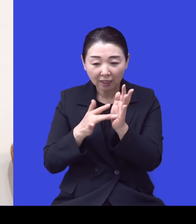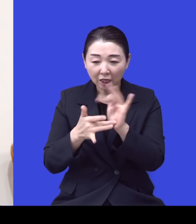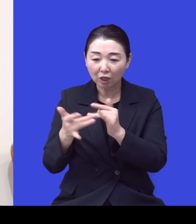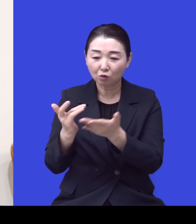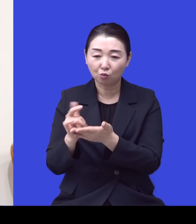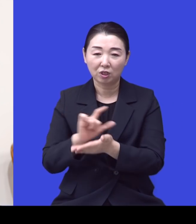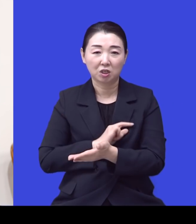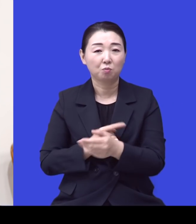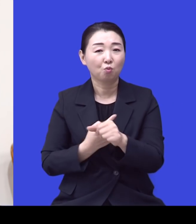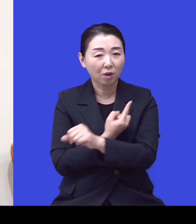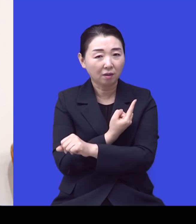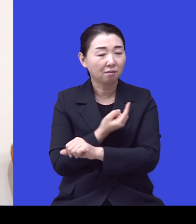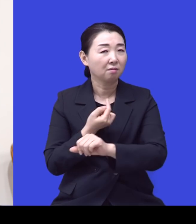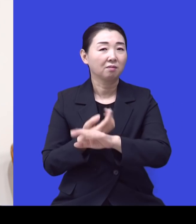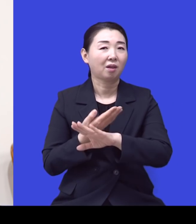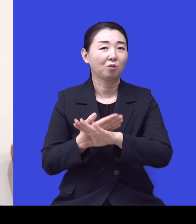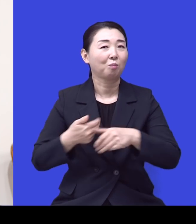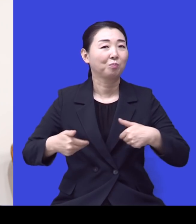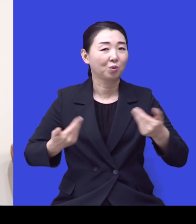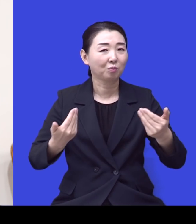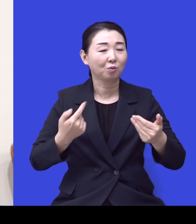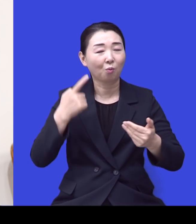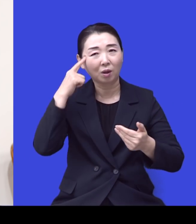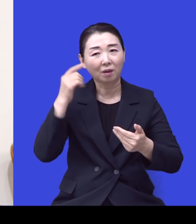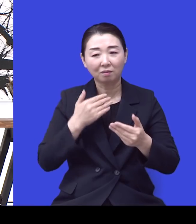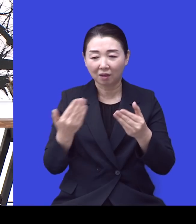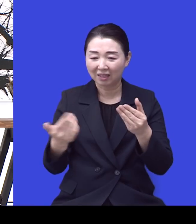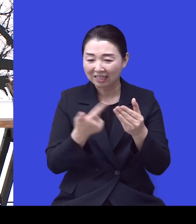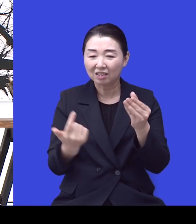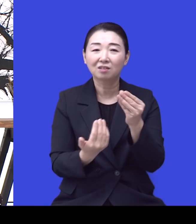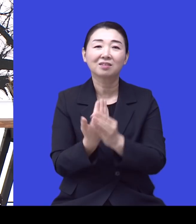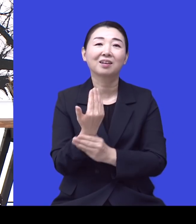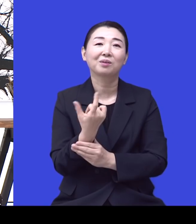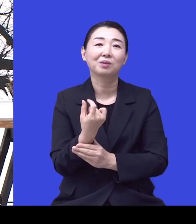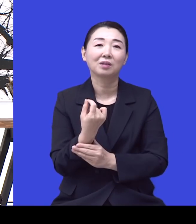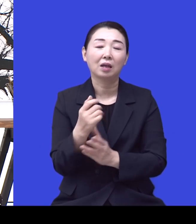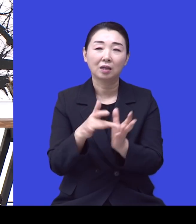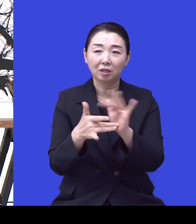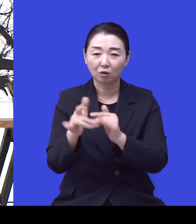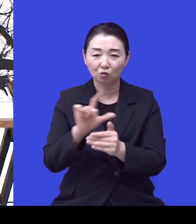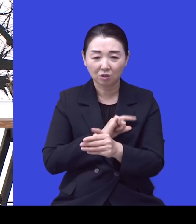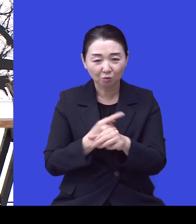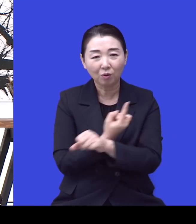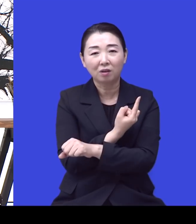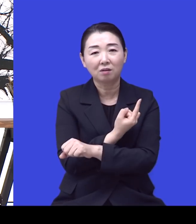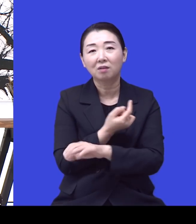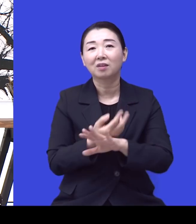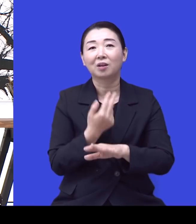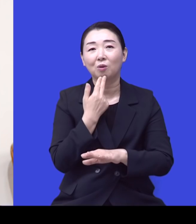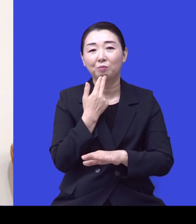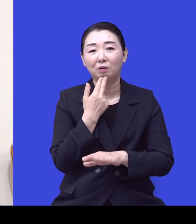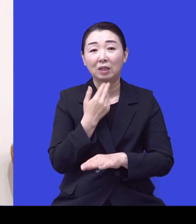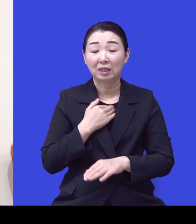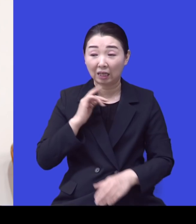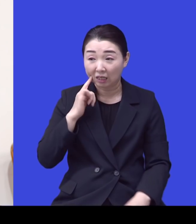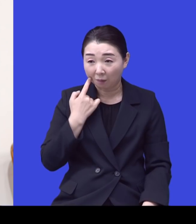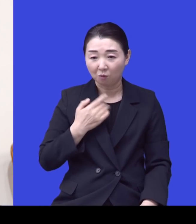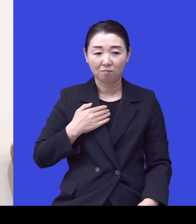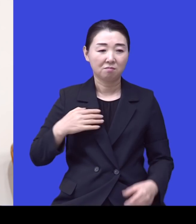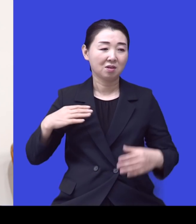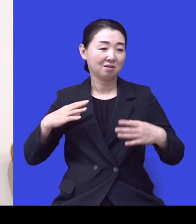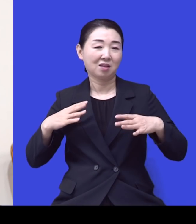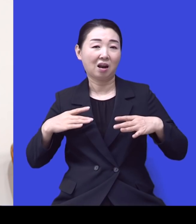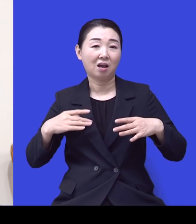예. 그게 굉장히 저에게는 큰 사건이었어요. 네. 예수님 이름 외에는 내 예쁨, 내